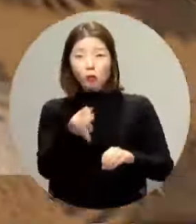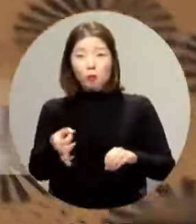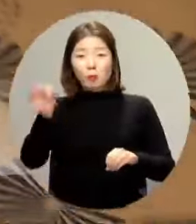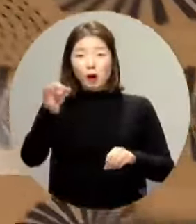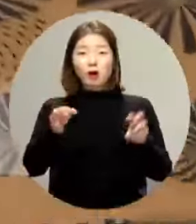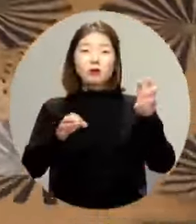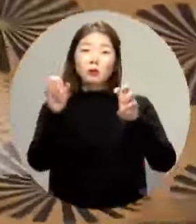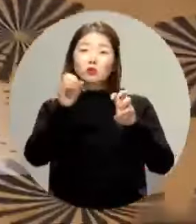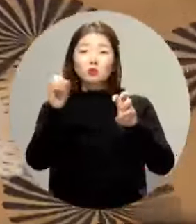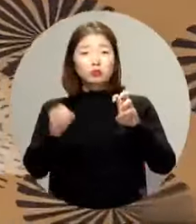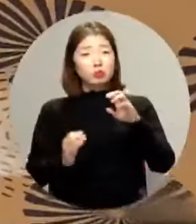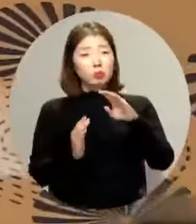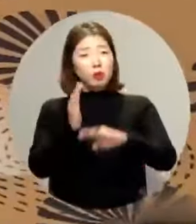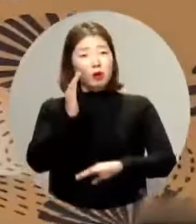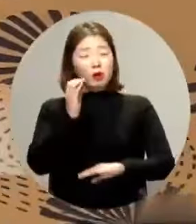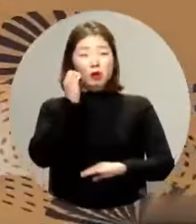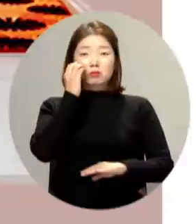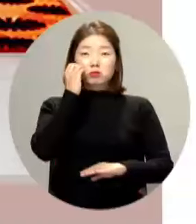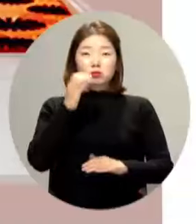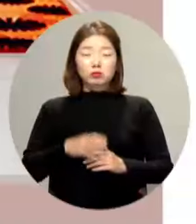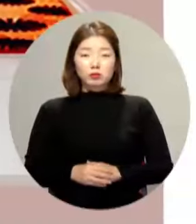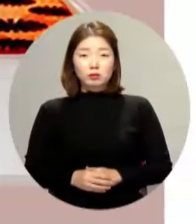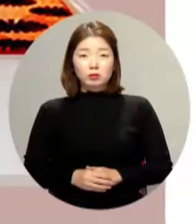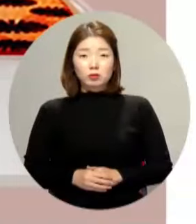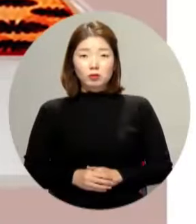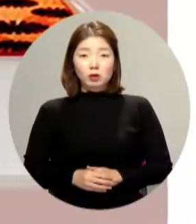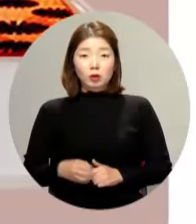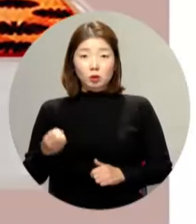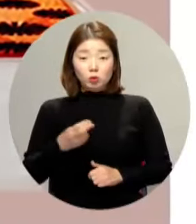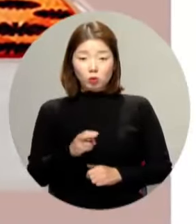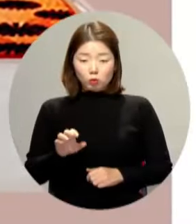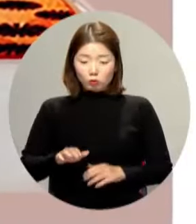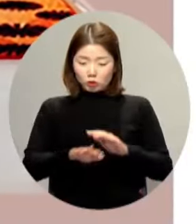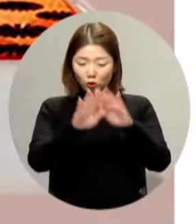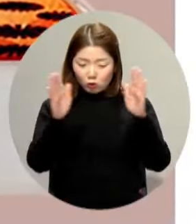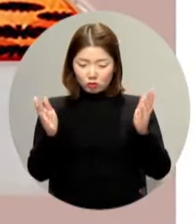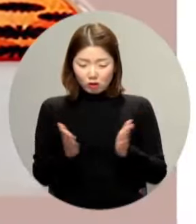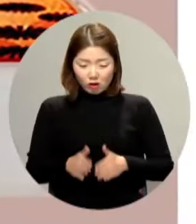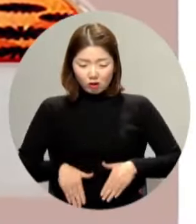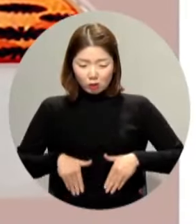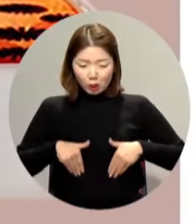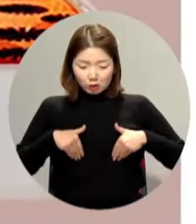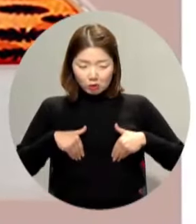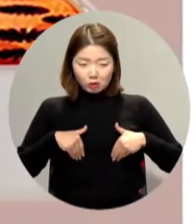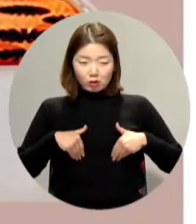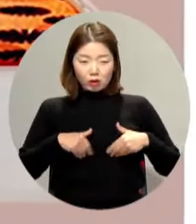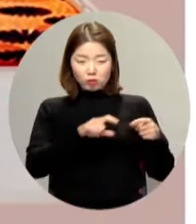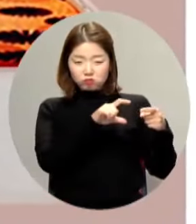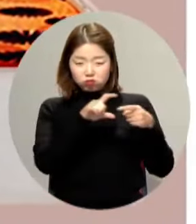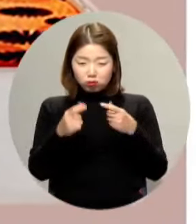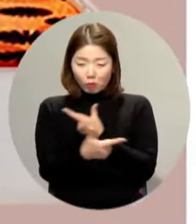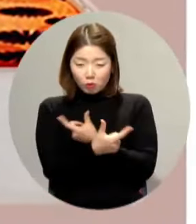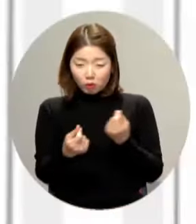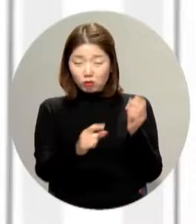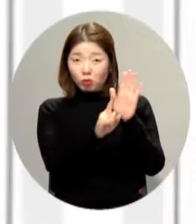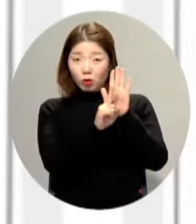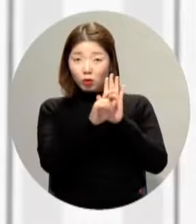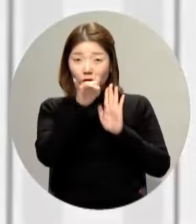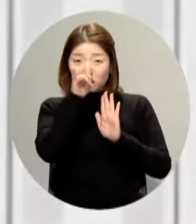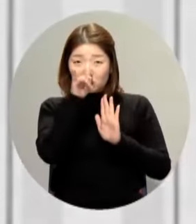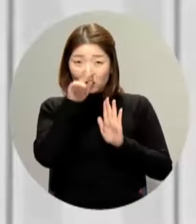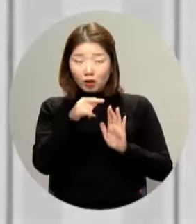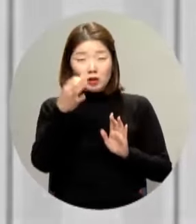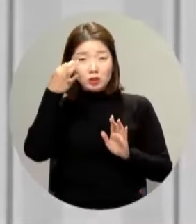30% 가까이 오른 납득하기 힘든 상황. 게다가 매트 전체에 열기가 도는 것처럼 광고는 표시되어 있고 또